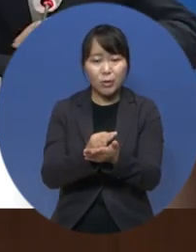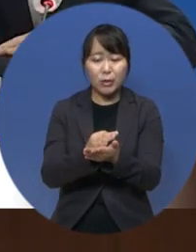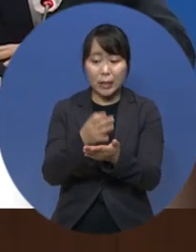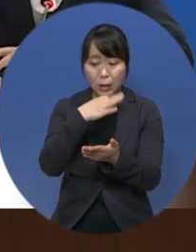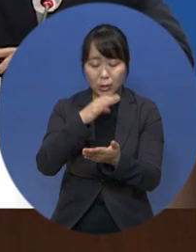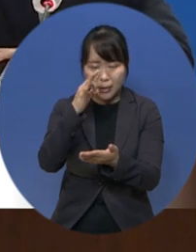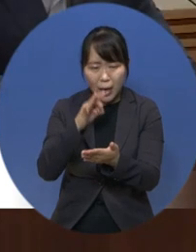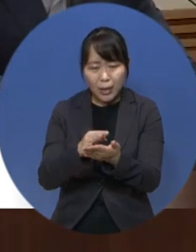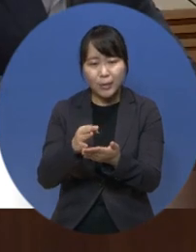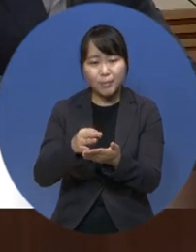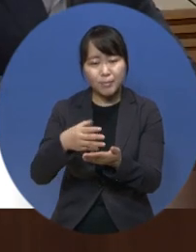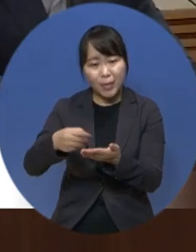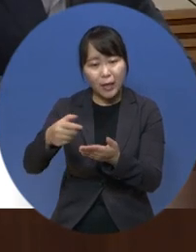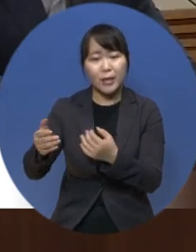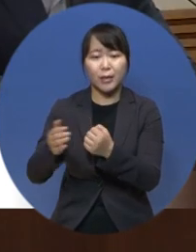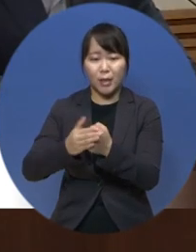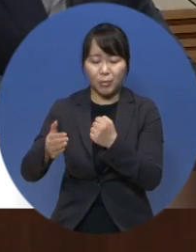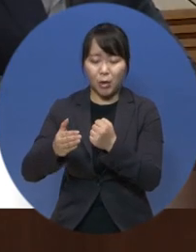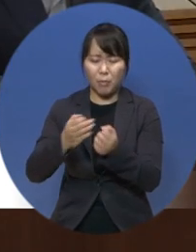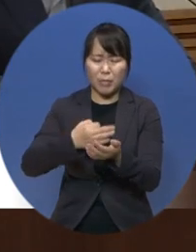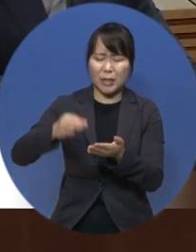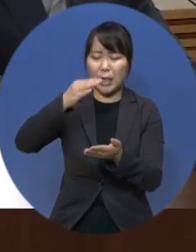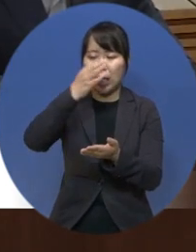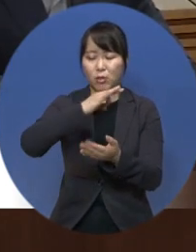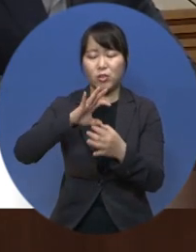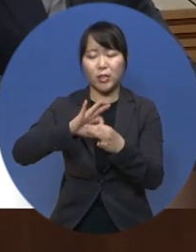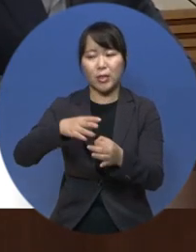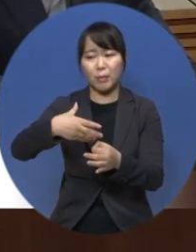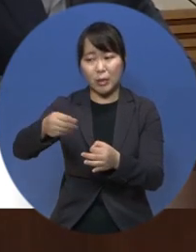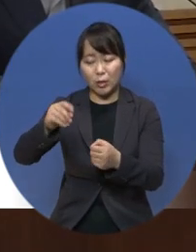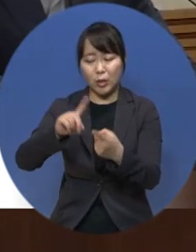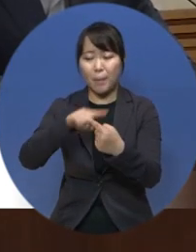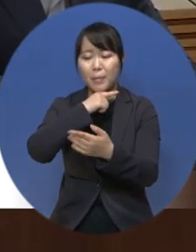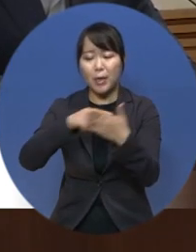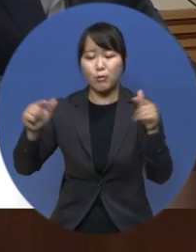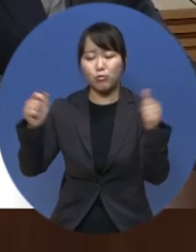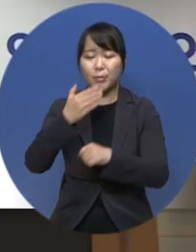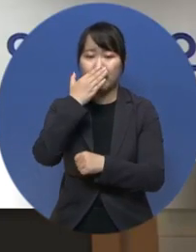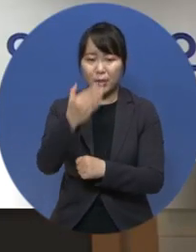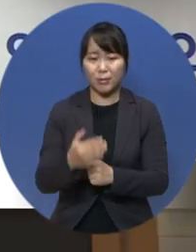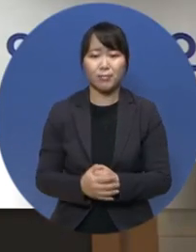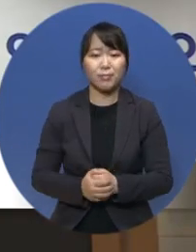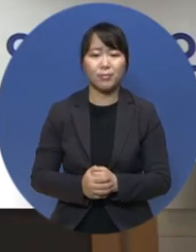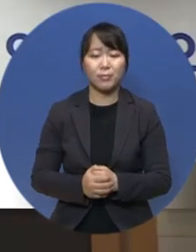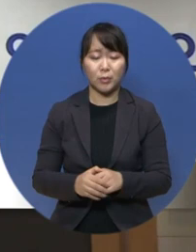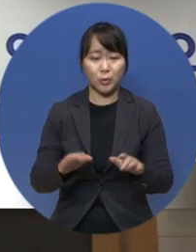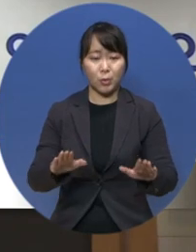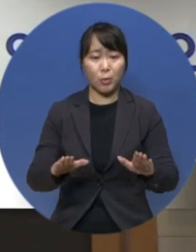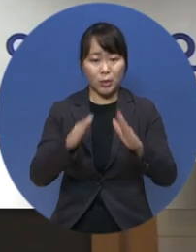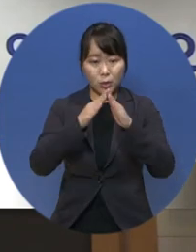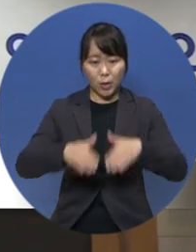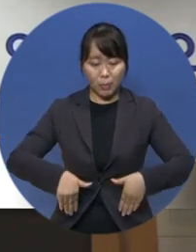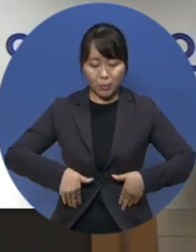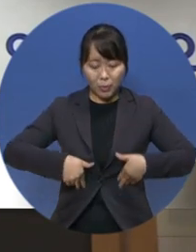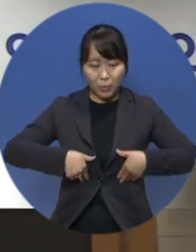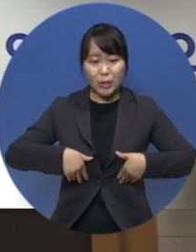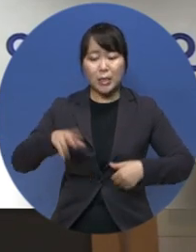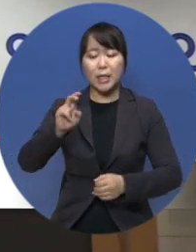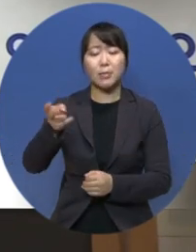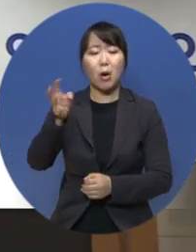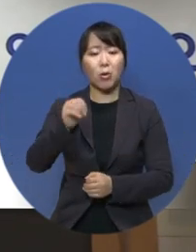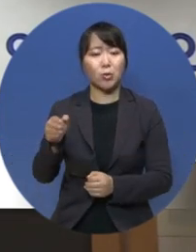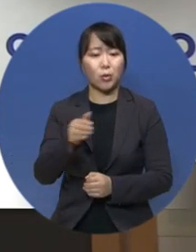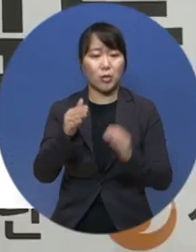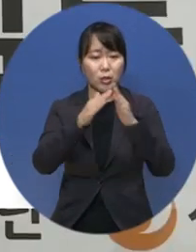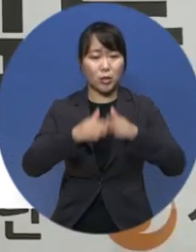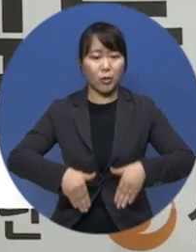고금리 대출로 인한 피해를 줄일 수 있을 것으로 기대됩니다 이번 협약으로 전라남도는 20억원을